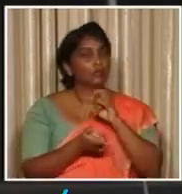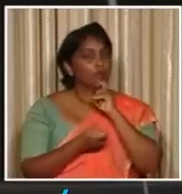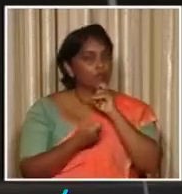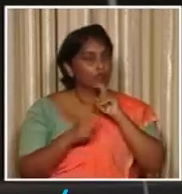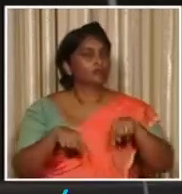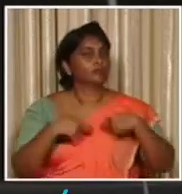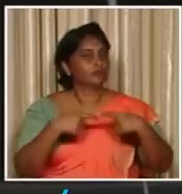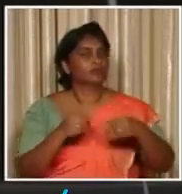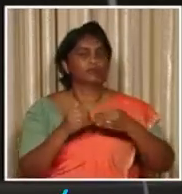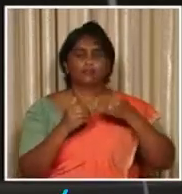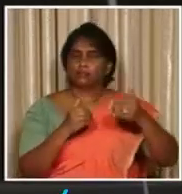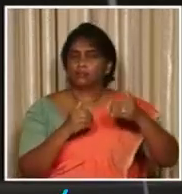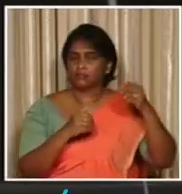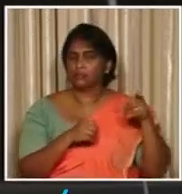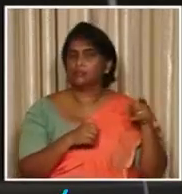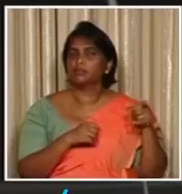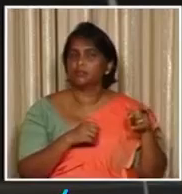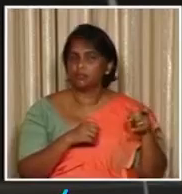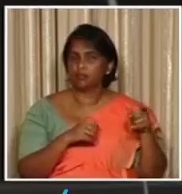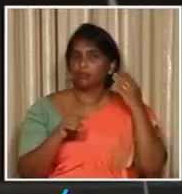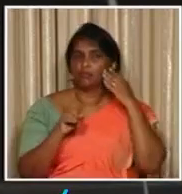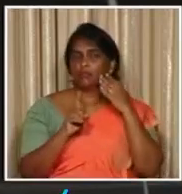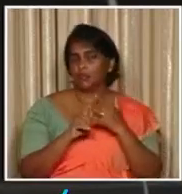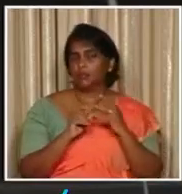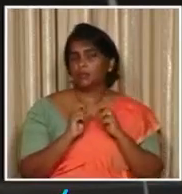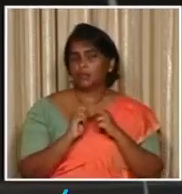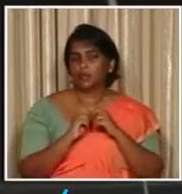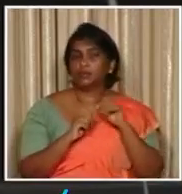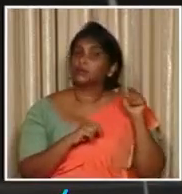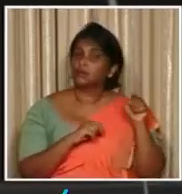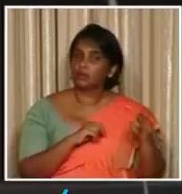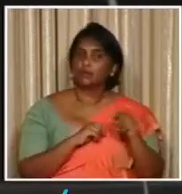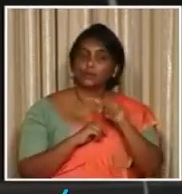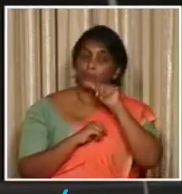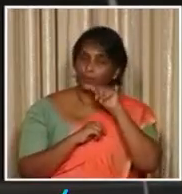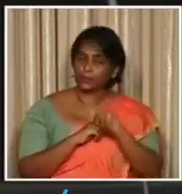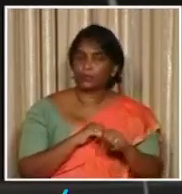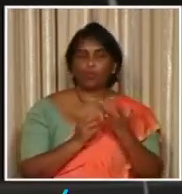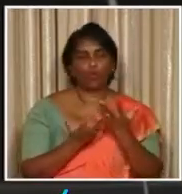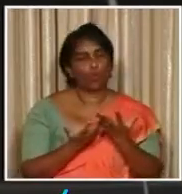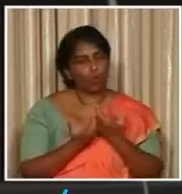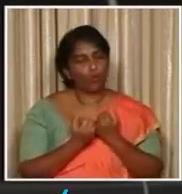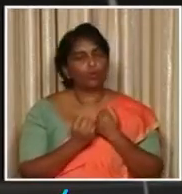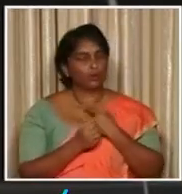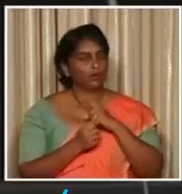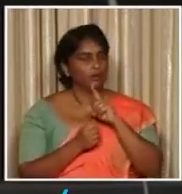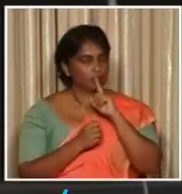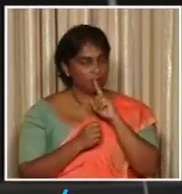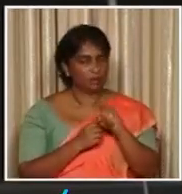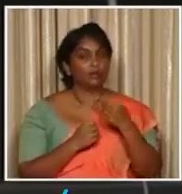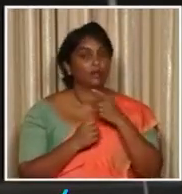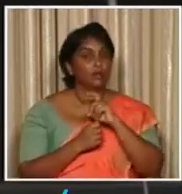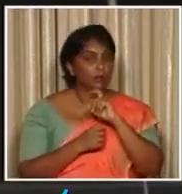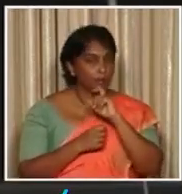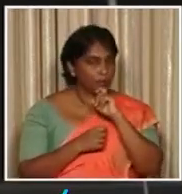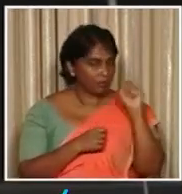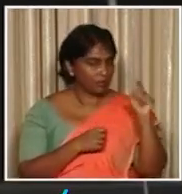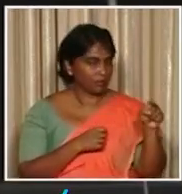ආහන එක කල් දානවා නම් ඒක පිළිබඳව ගැටලුවක් තියෙනවා. ඒක හින්දා ඉතාලම ඕනෑකමෙන් අපි කියනවා